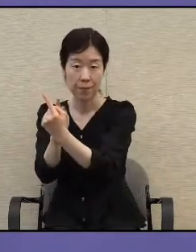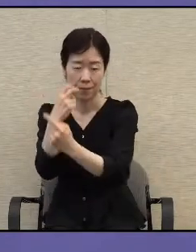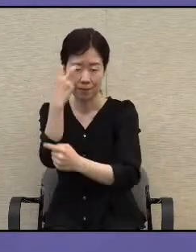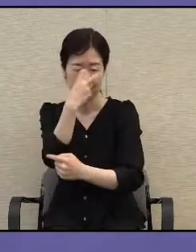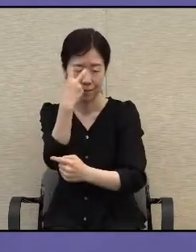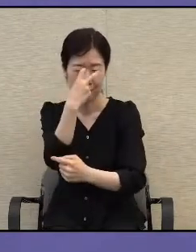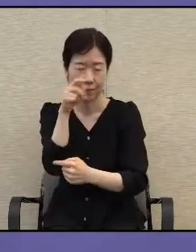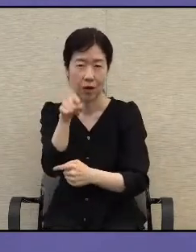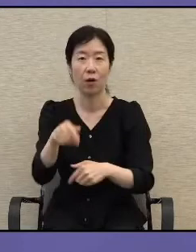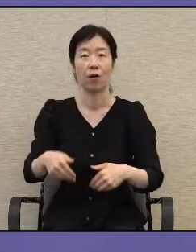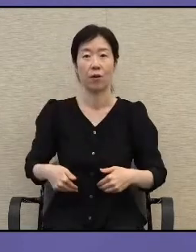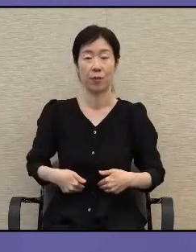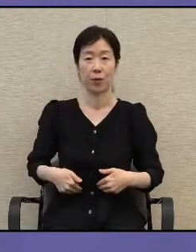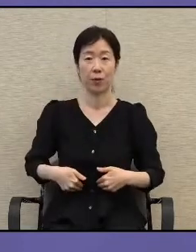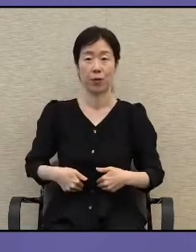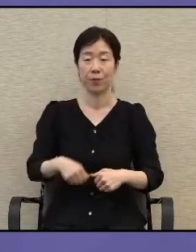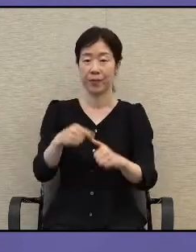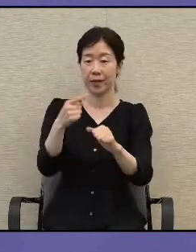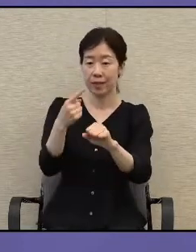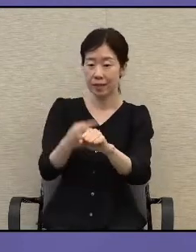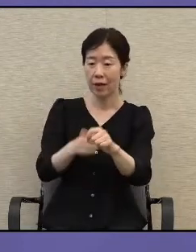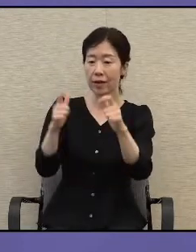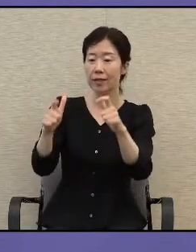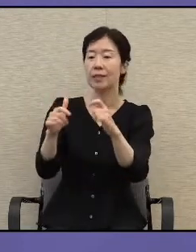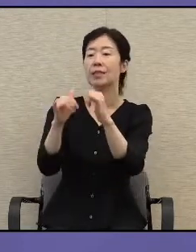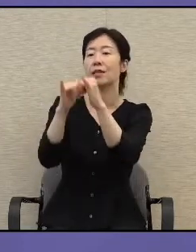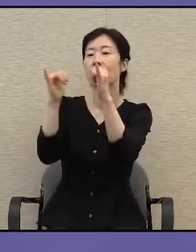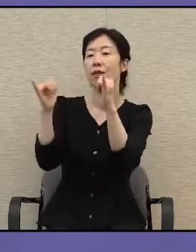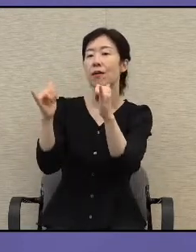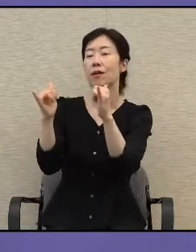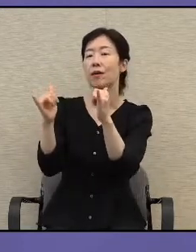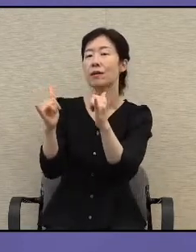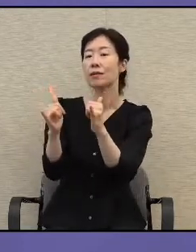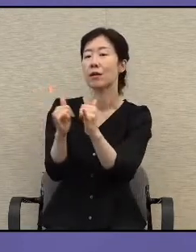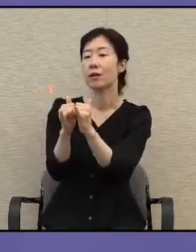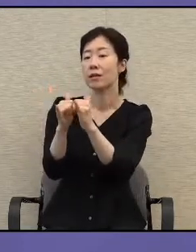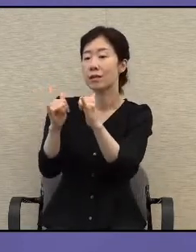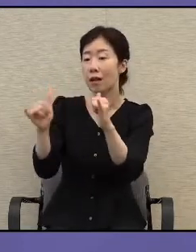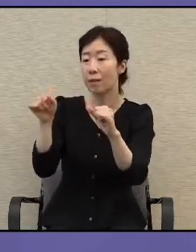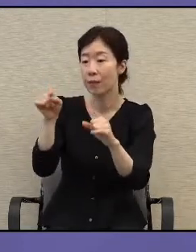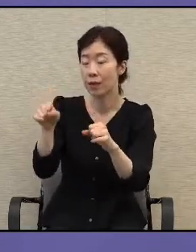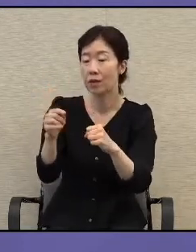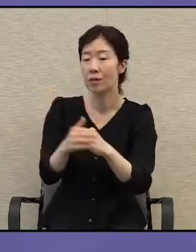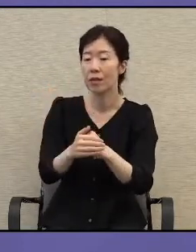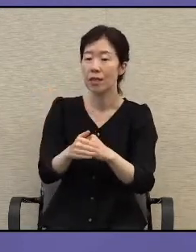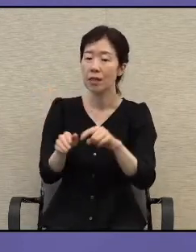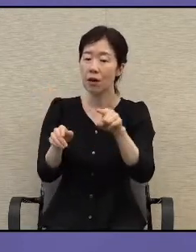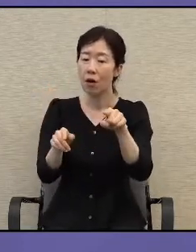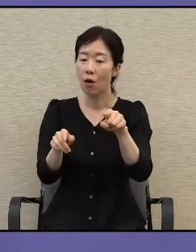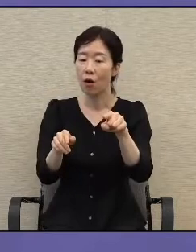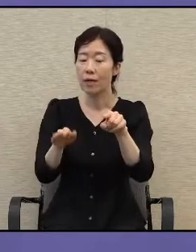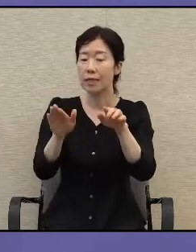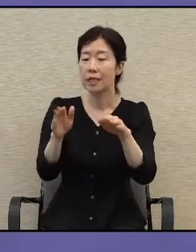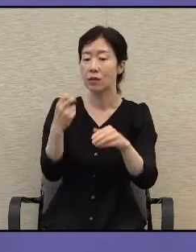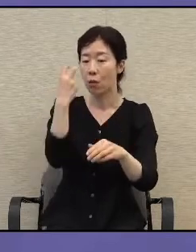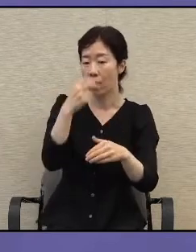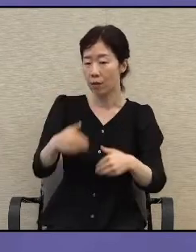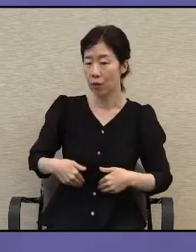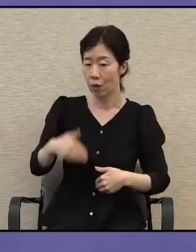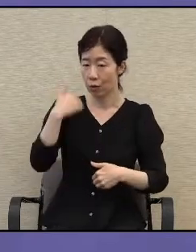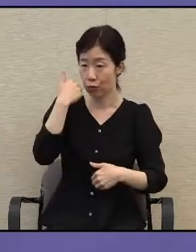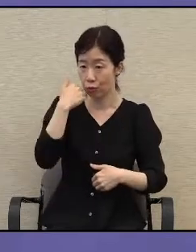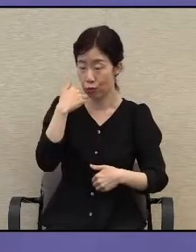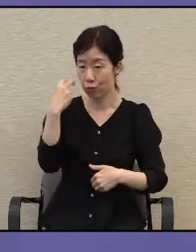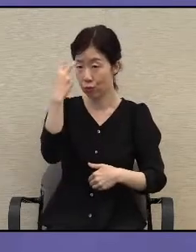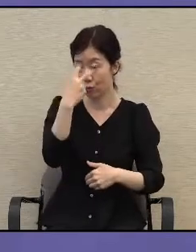그러기 위해서는 이 지역 주민에게 더욱더 적극적인 그 고위험군이 있을 곳에 우리가 좀 더 적극적인 사례 관리를 하는 부분들